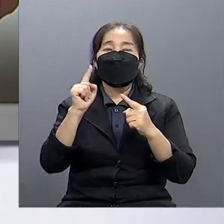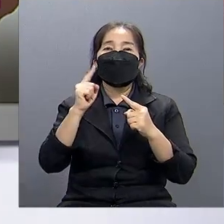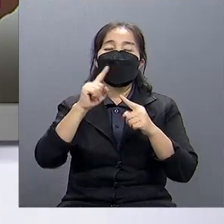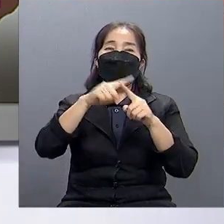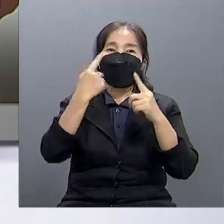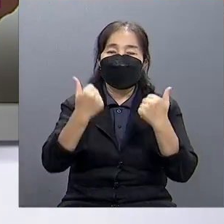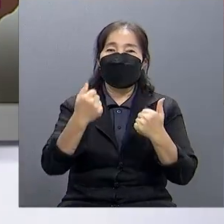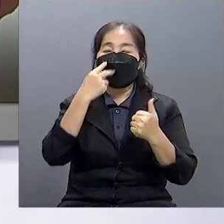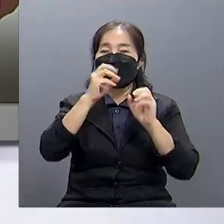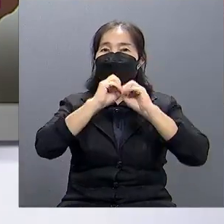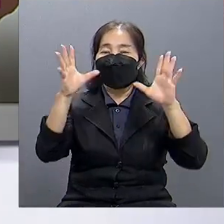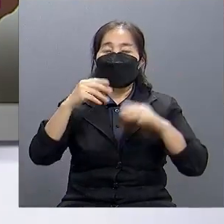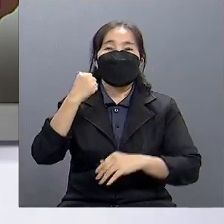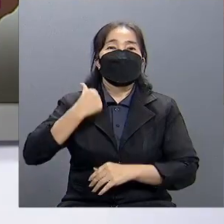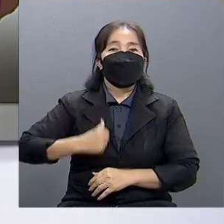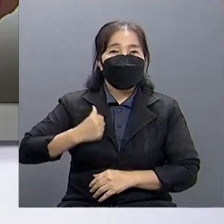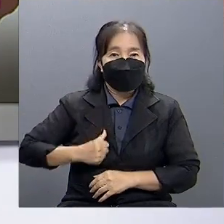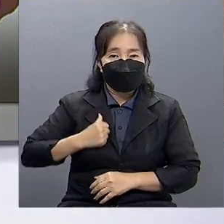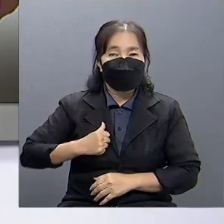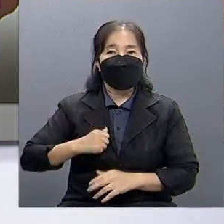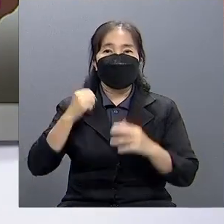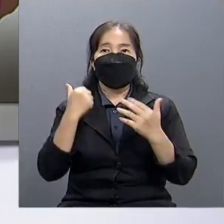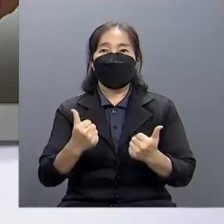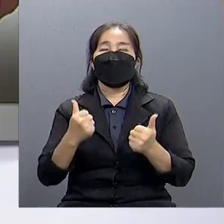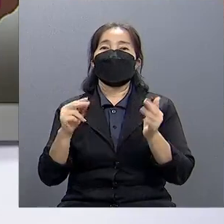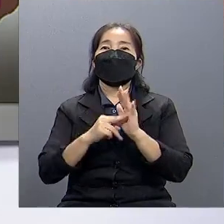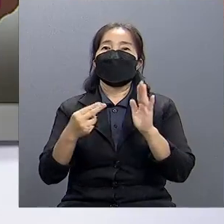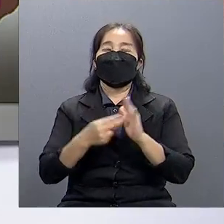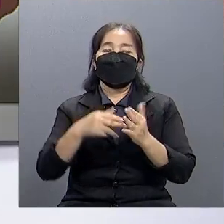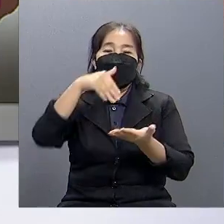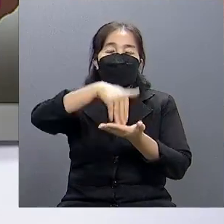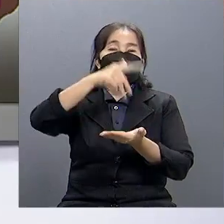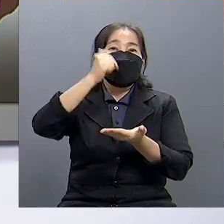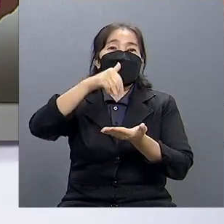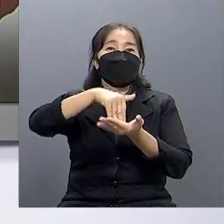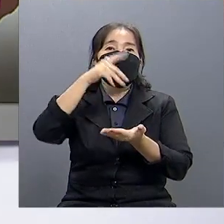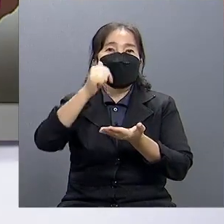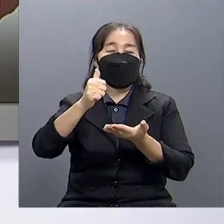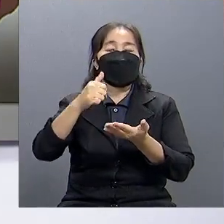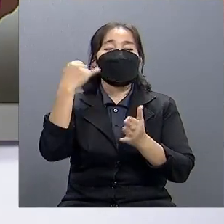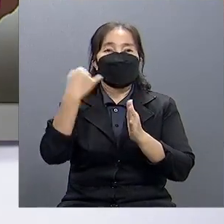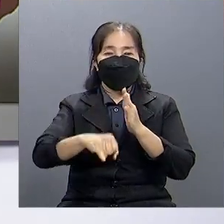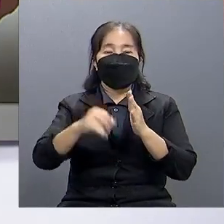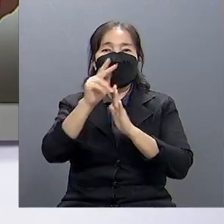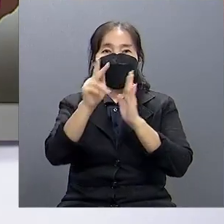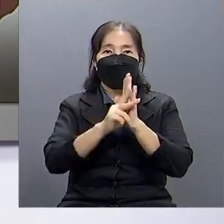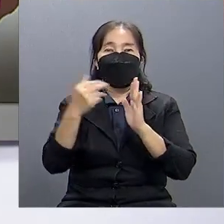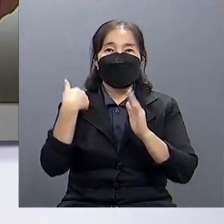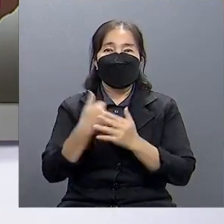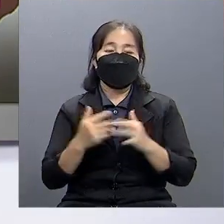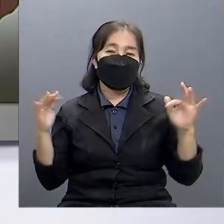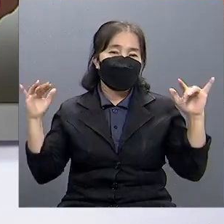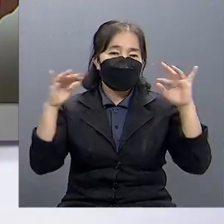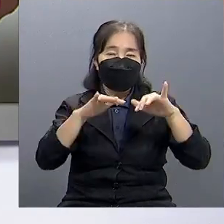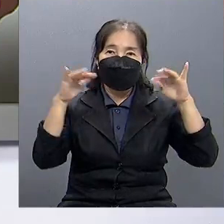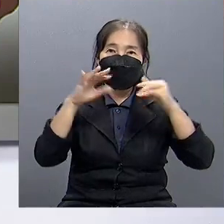แคนาดากลายเป็นศูนย์กลางของการเคลื่อนไหวทางการเงินแบบผิดกฎหมายนะคะโหมกระพือการทุจริตข้ามชาติ